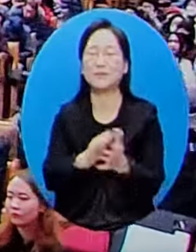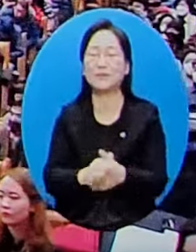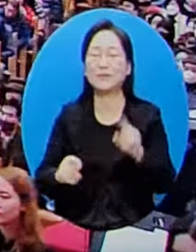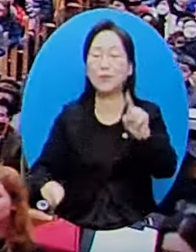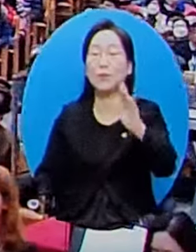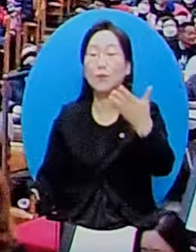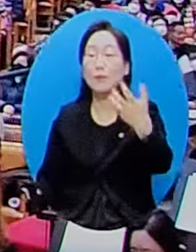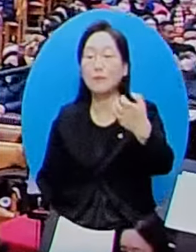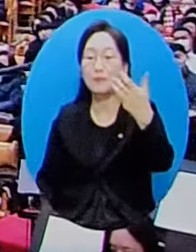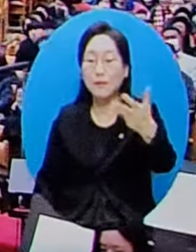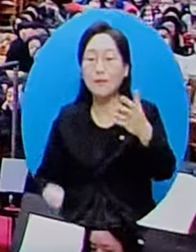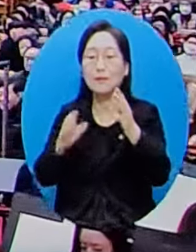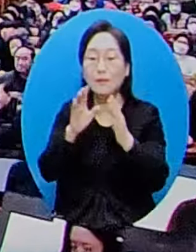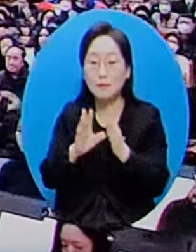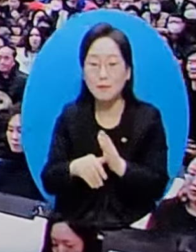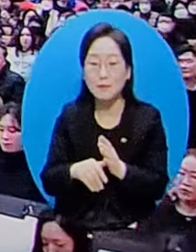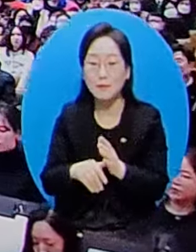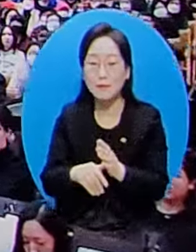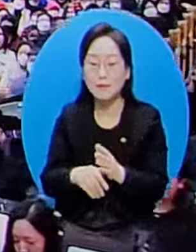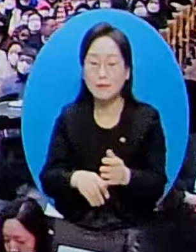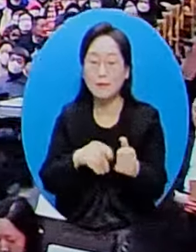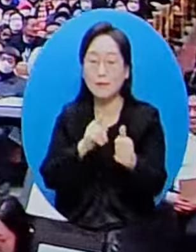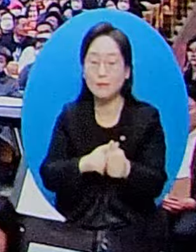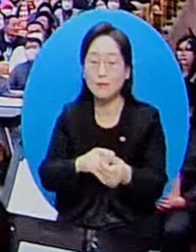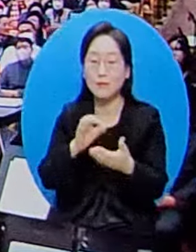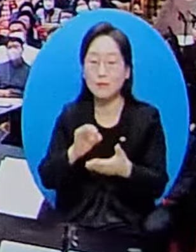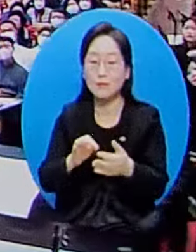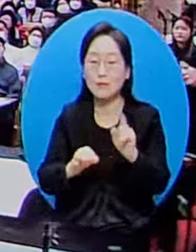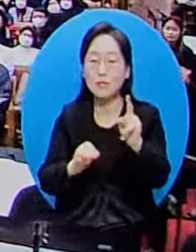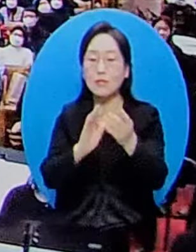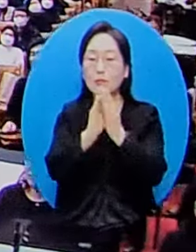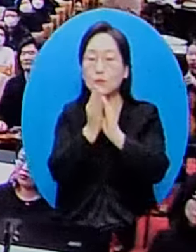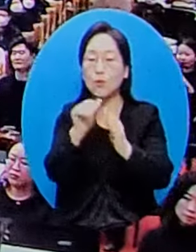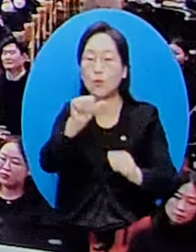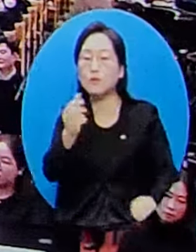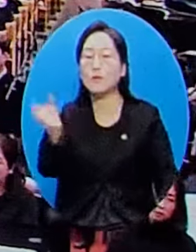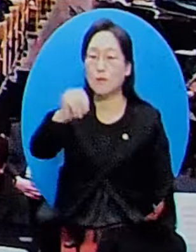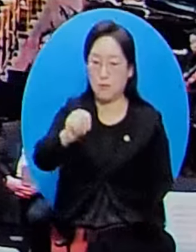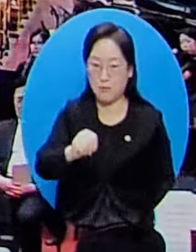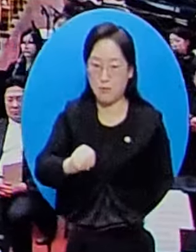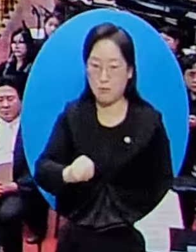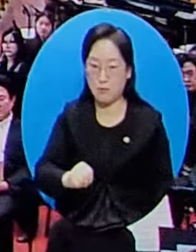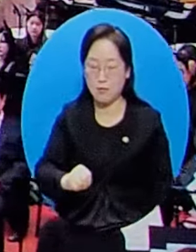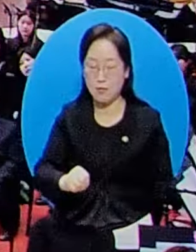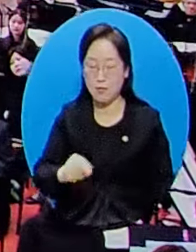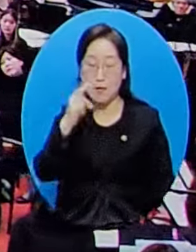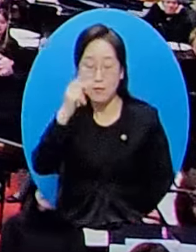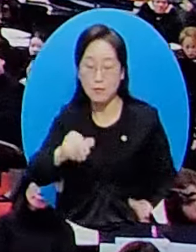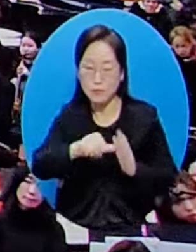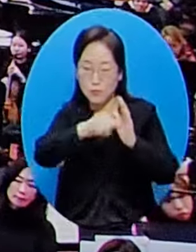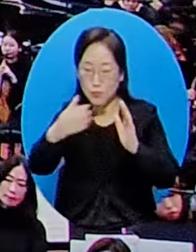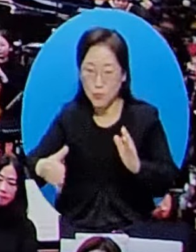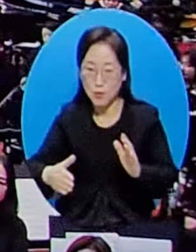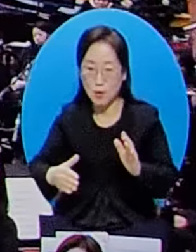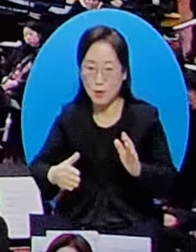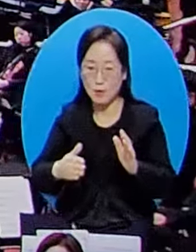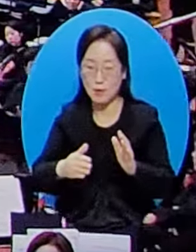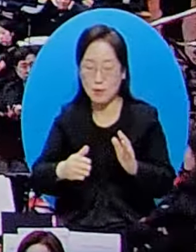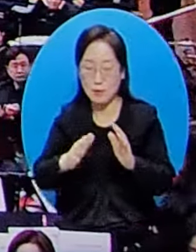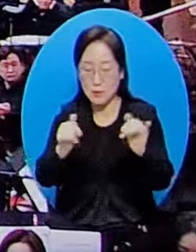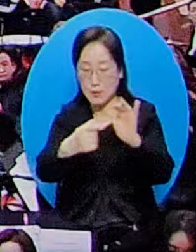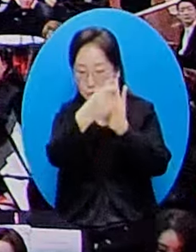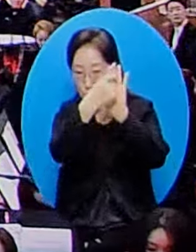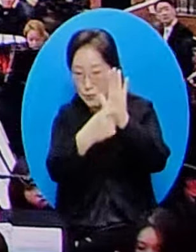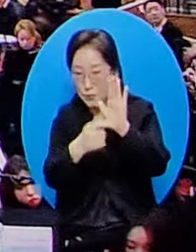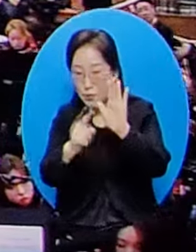1988년에는 그의 재산이 1조 5천억이 돼서 포브스가 발표한 부자 순위 세계 23위 이름이 오르기도